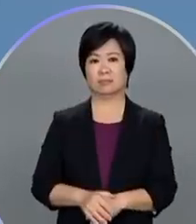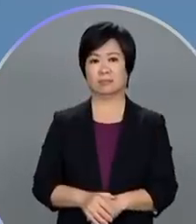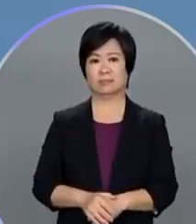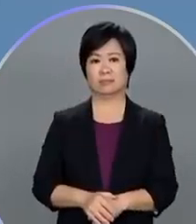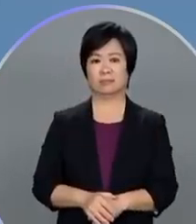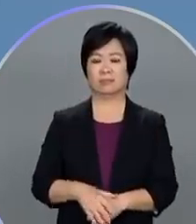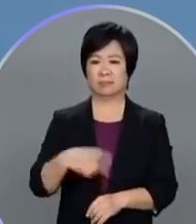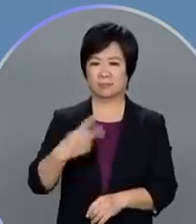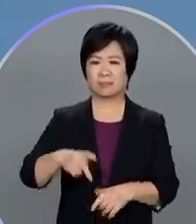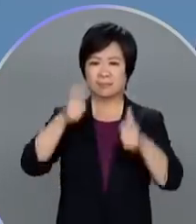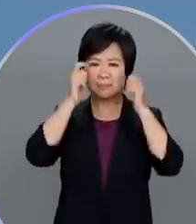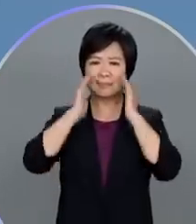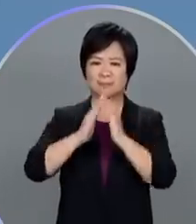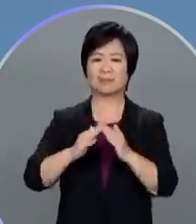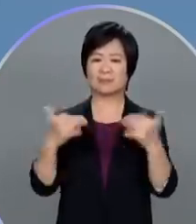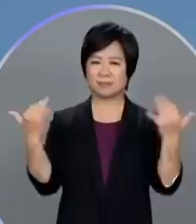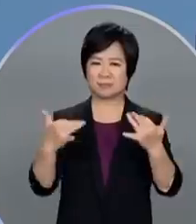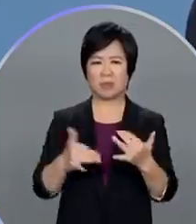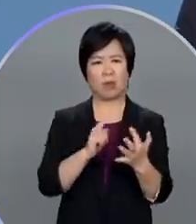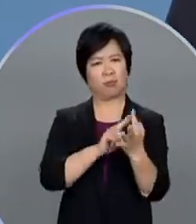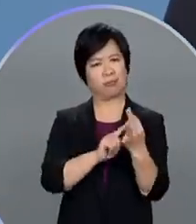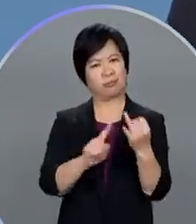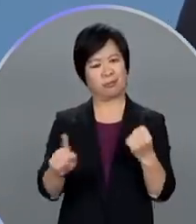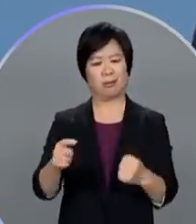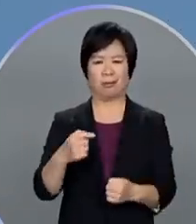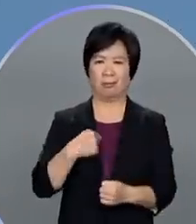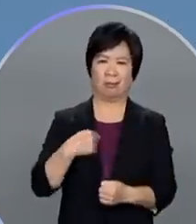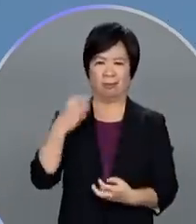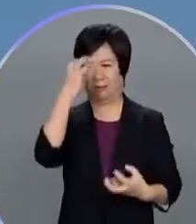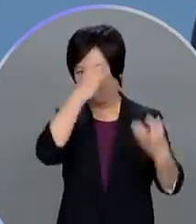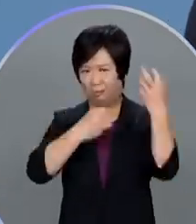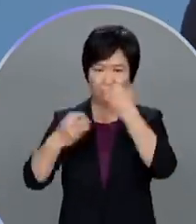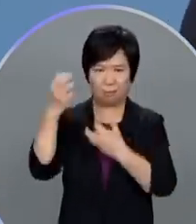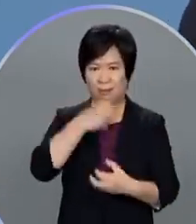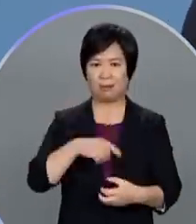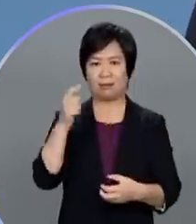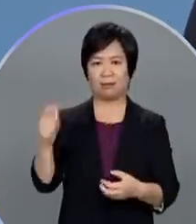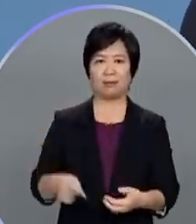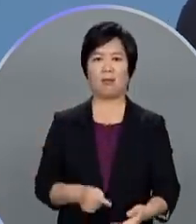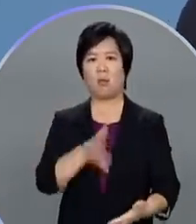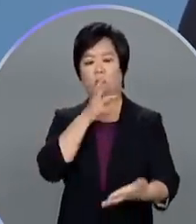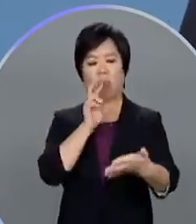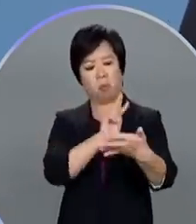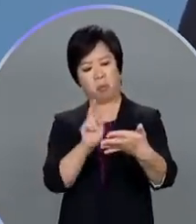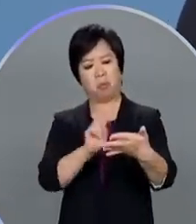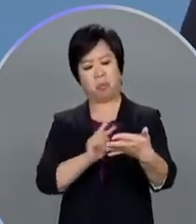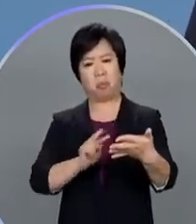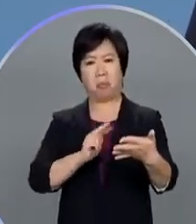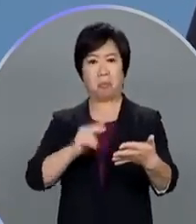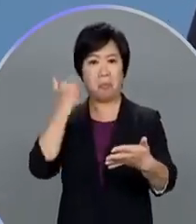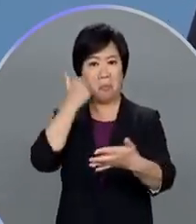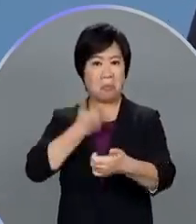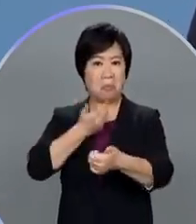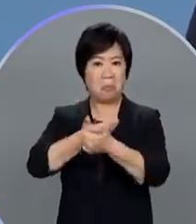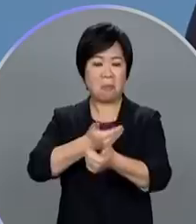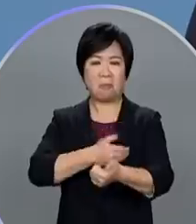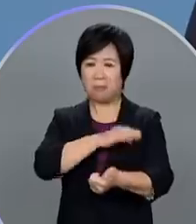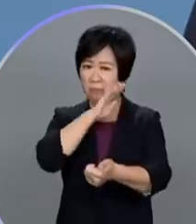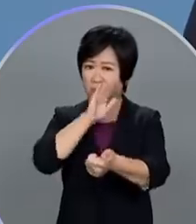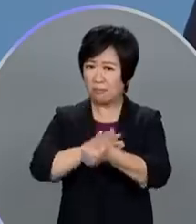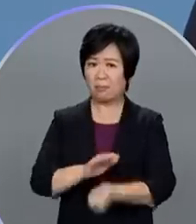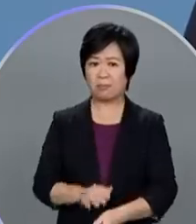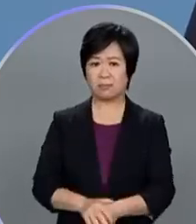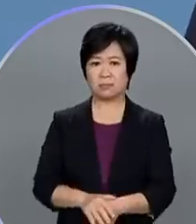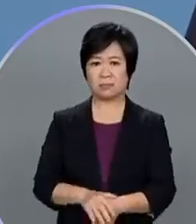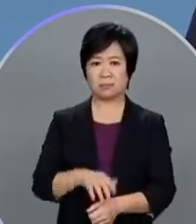等等等，不胜枚举。我有时候都糊涂了，因为你在读稿的时候，到底谁提供这些资料给你？你一个指头